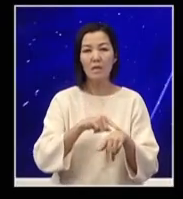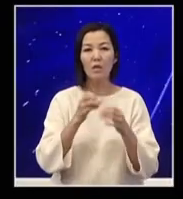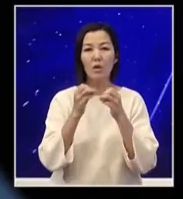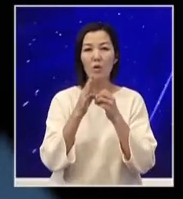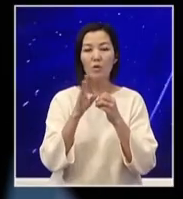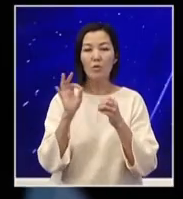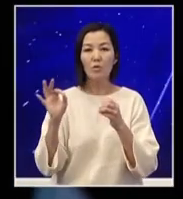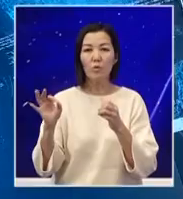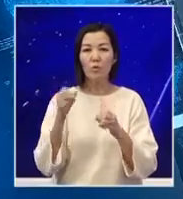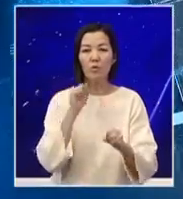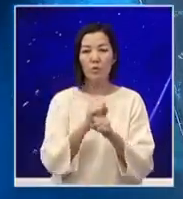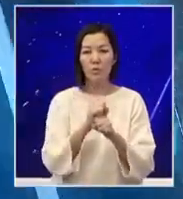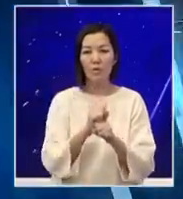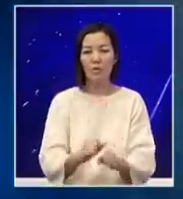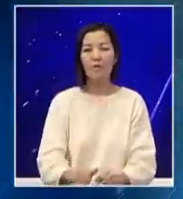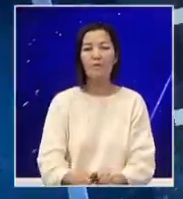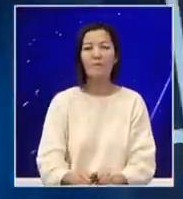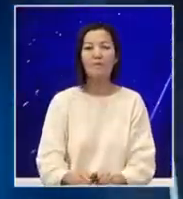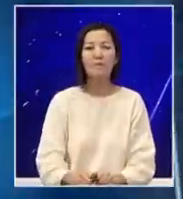14:00-де бұл шара тоқтатылады.